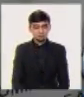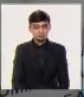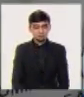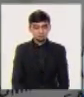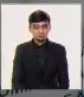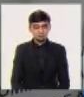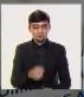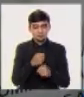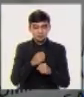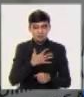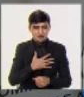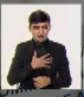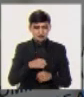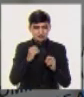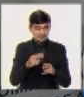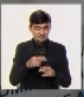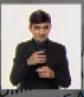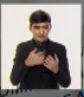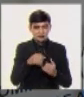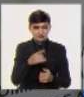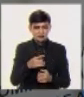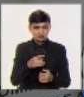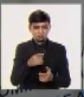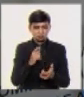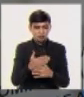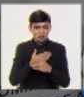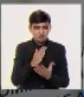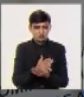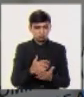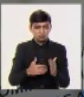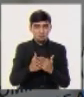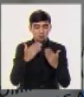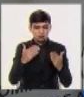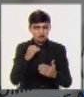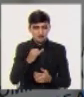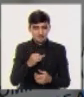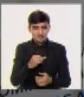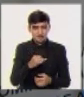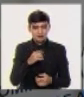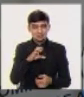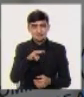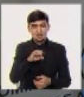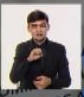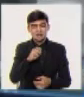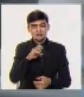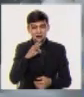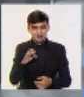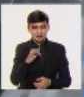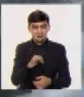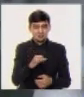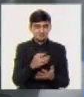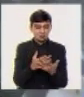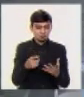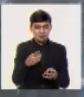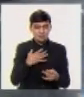Роль искусственной вентиляции легких очень велика. Она велика и в стационарах, и в мобильных